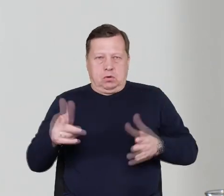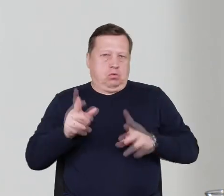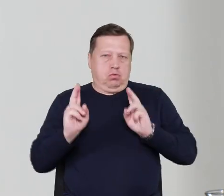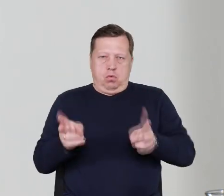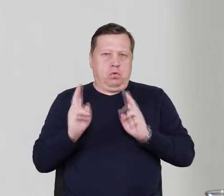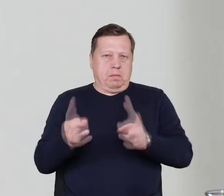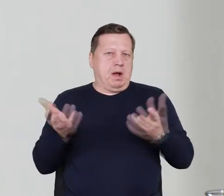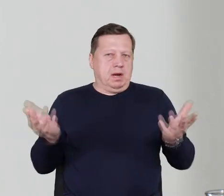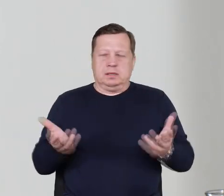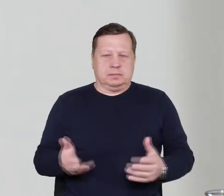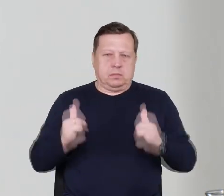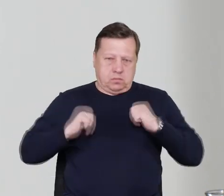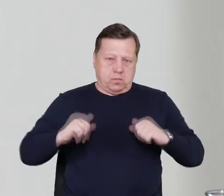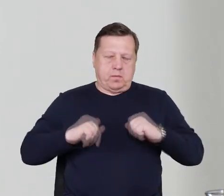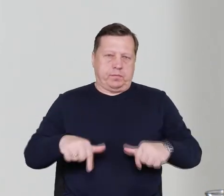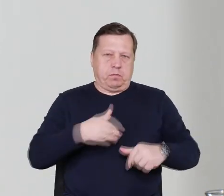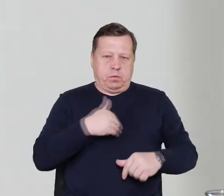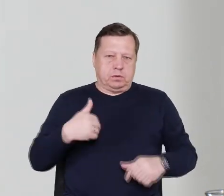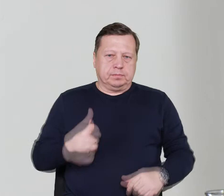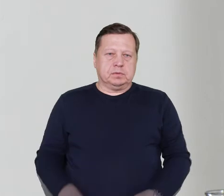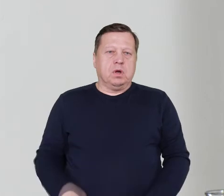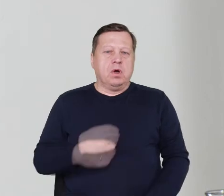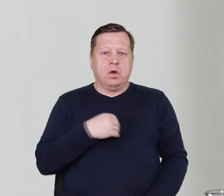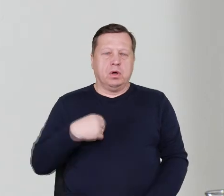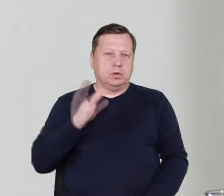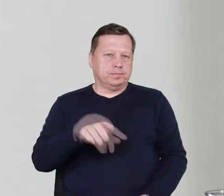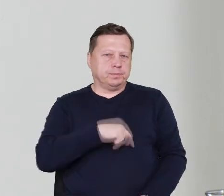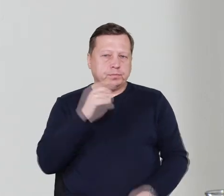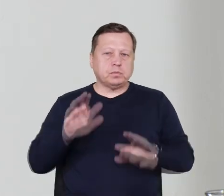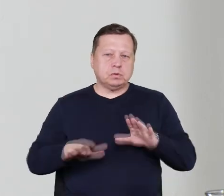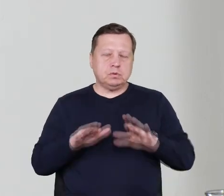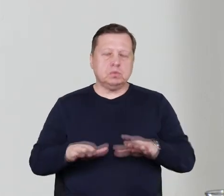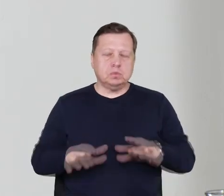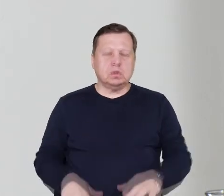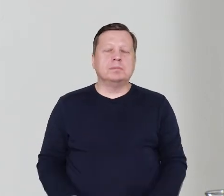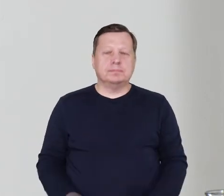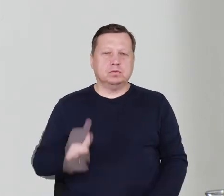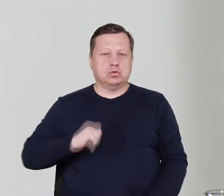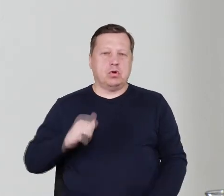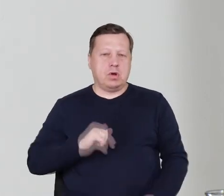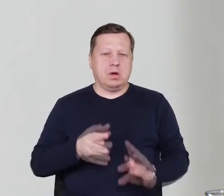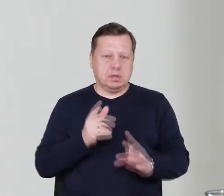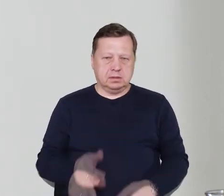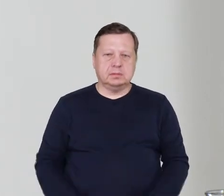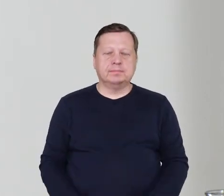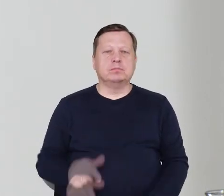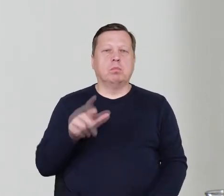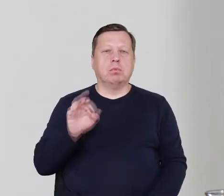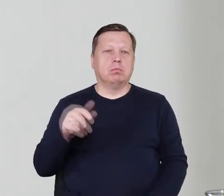po prostu w Polsce to zajmuje dosyć długo ta procedura związana ze statusem uchodźcy zależności powtarza